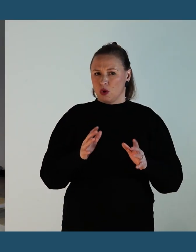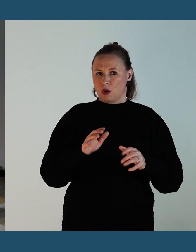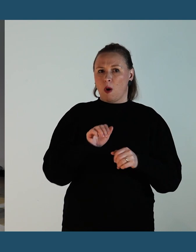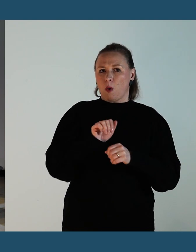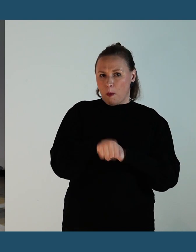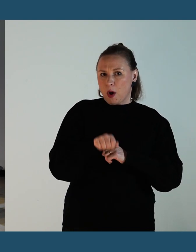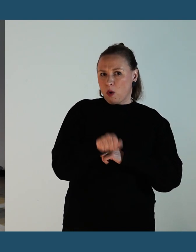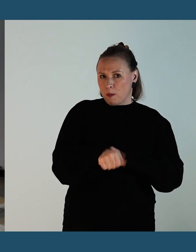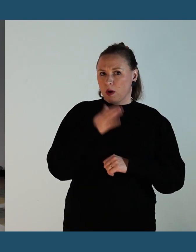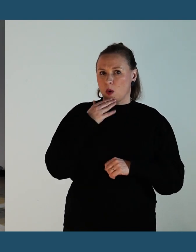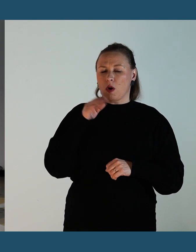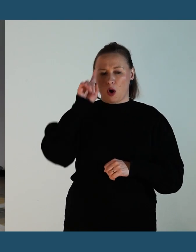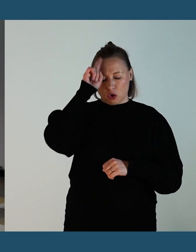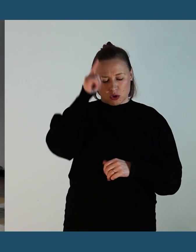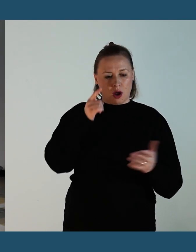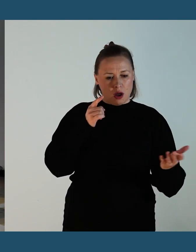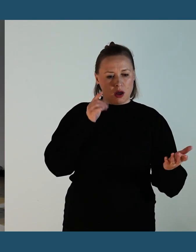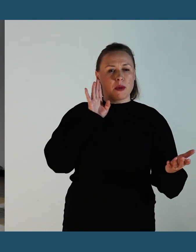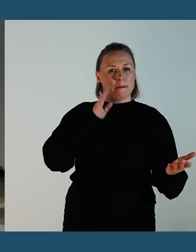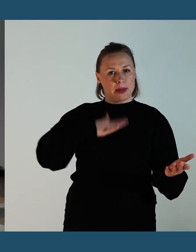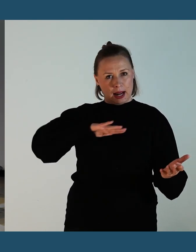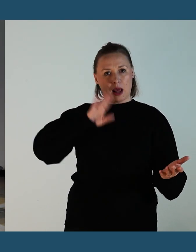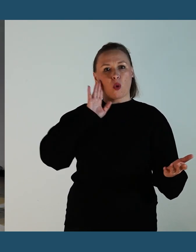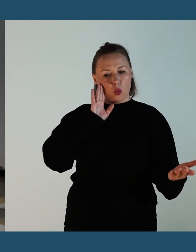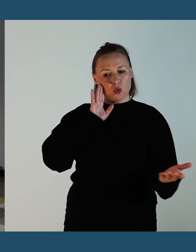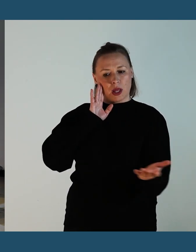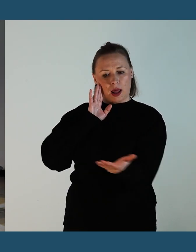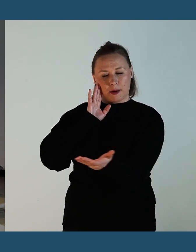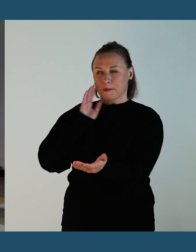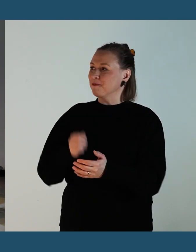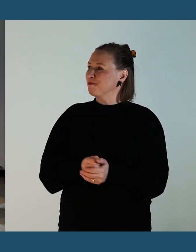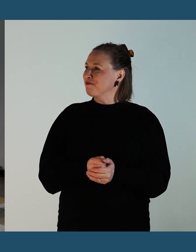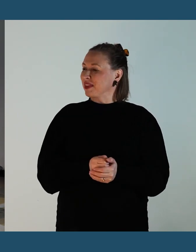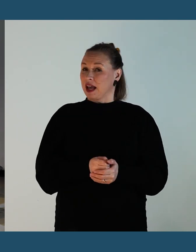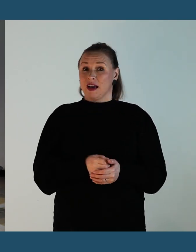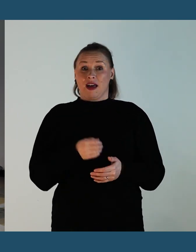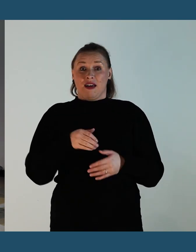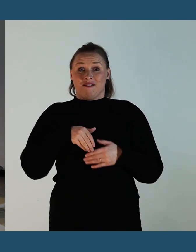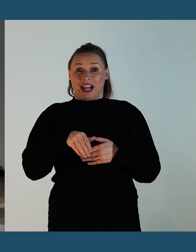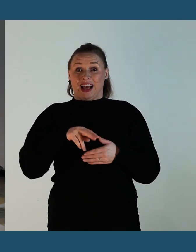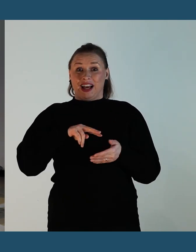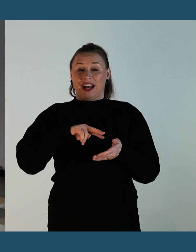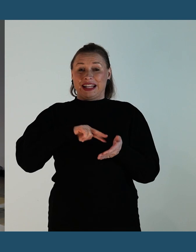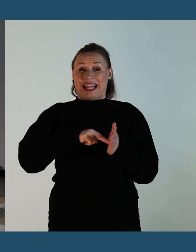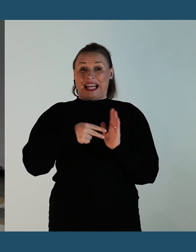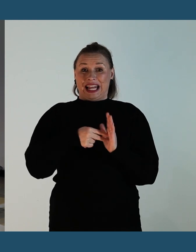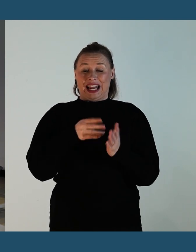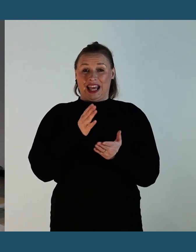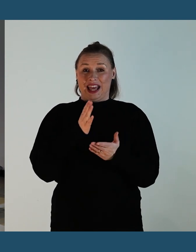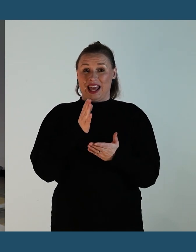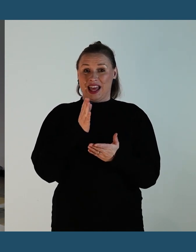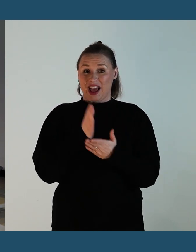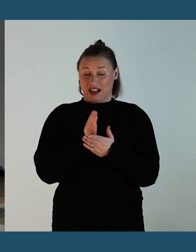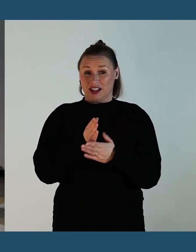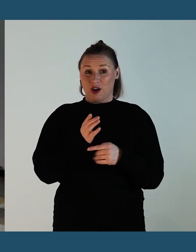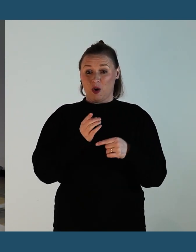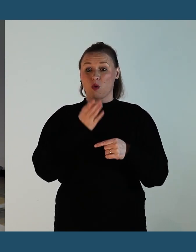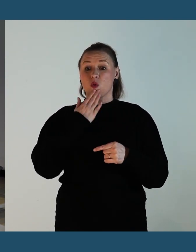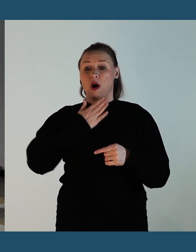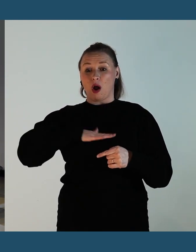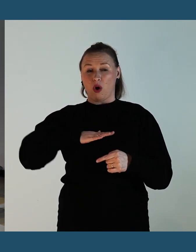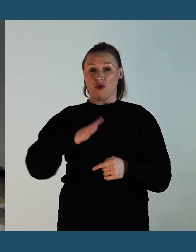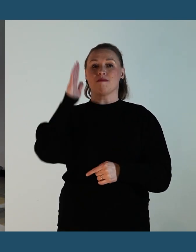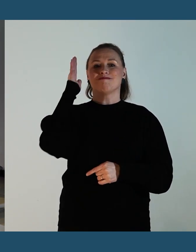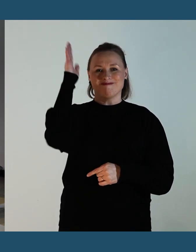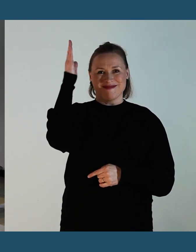Kiitos. Tämmöinen tekninen asia, mä en tajunnut aikaisemmin sanoa, mutta tosiaan jos haluaa, niin voi nostella myös jo sieltä itsekin kättä merkiksi,